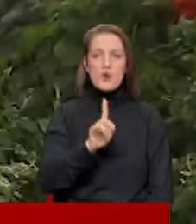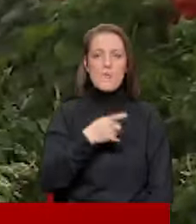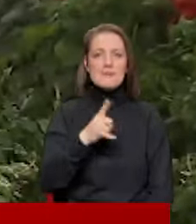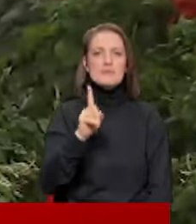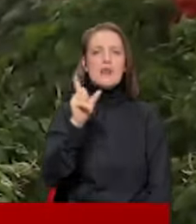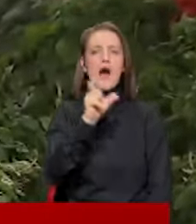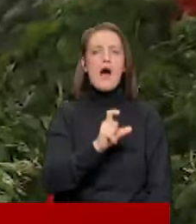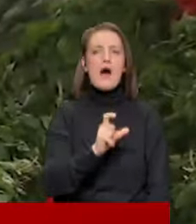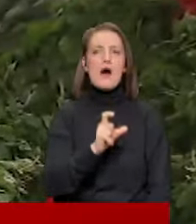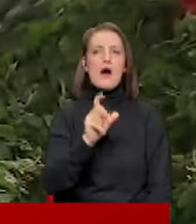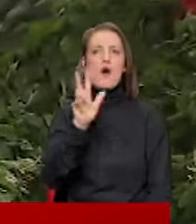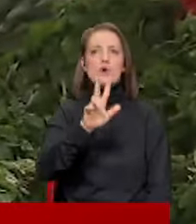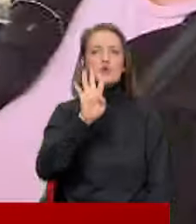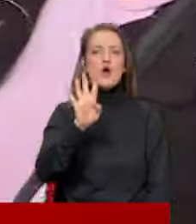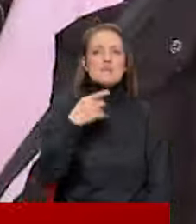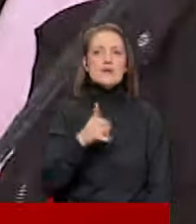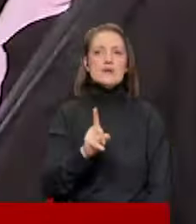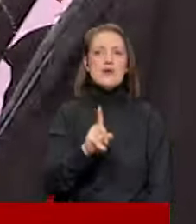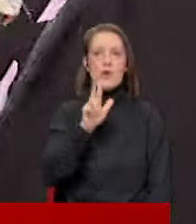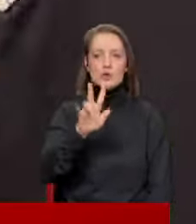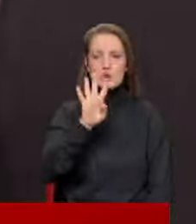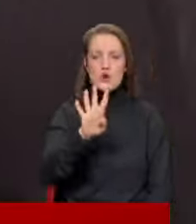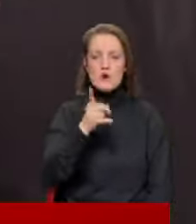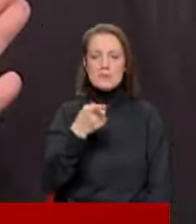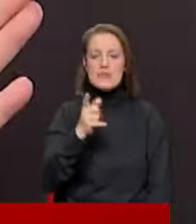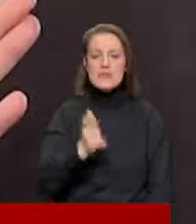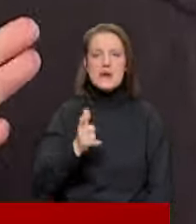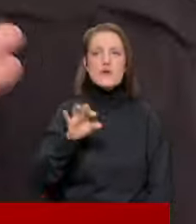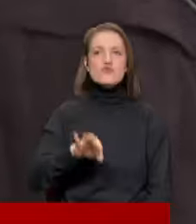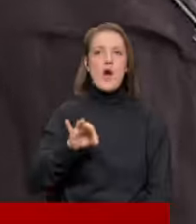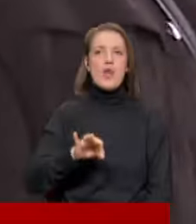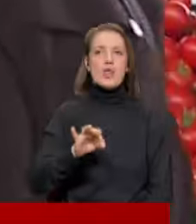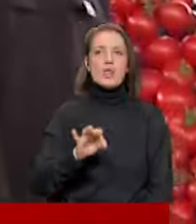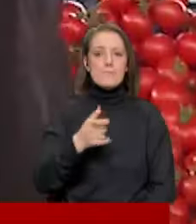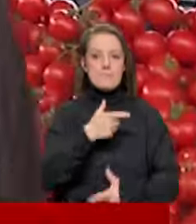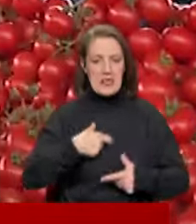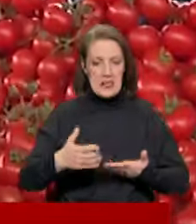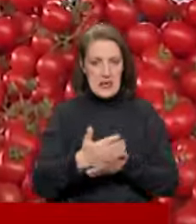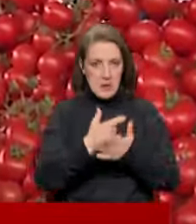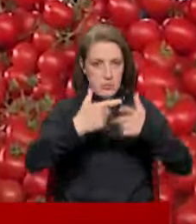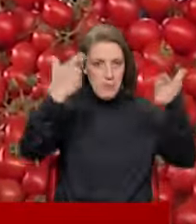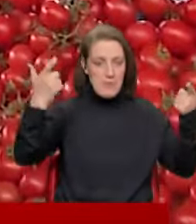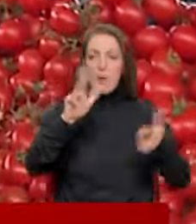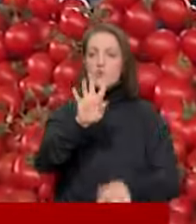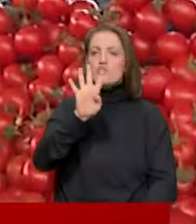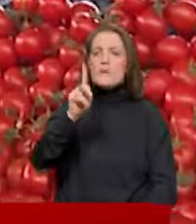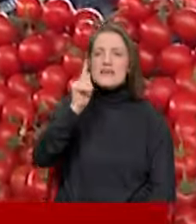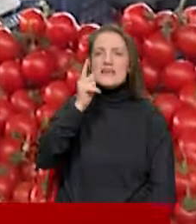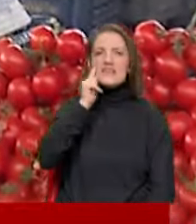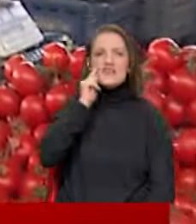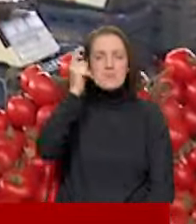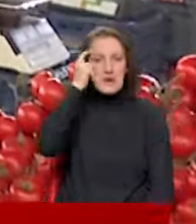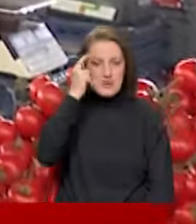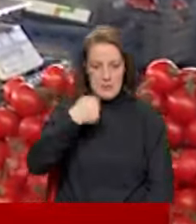a 34.000 o 34.000 nerede şu anda Madem milli gelire göre 34.000 L